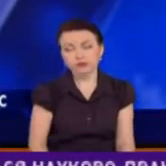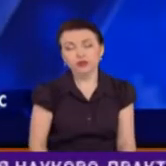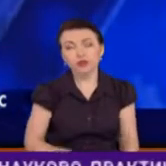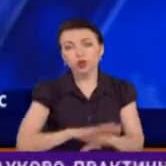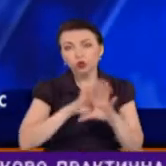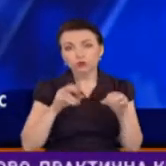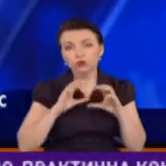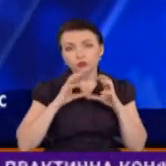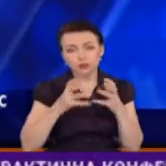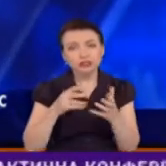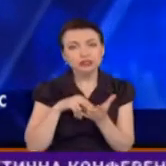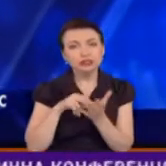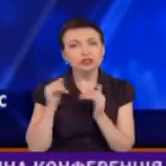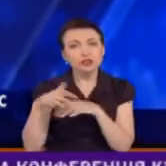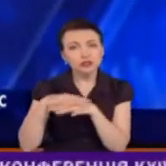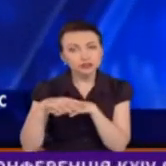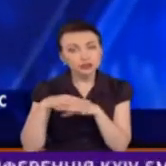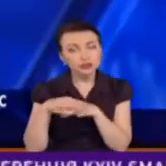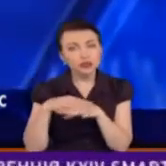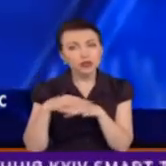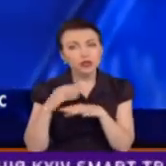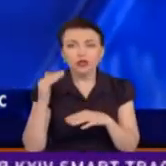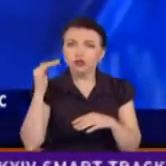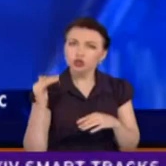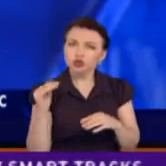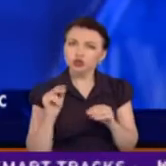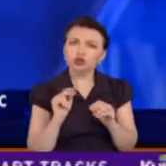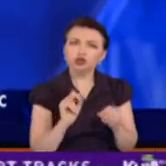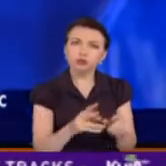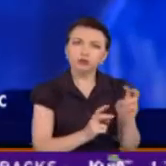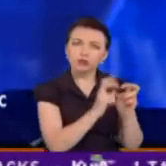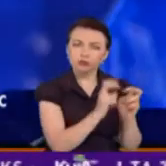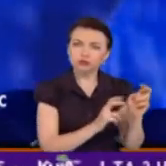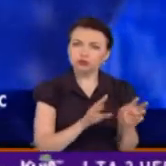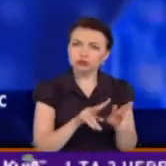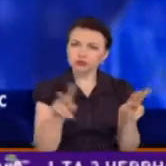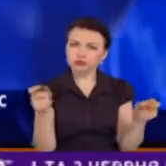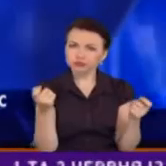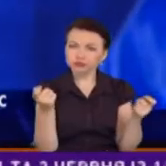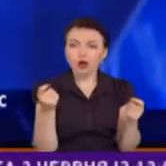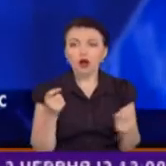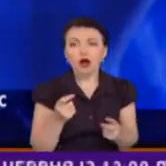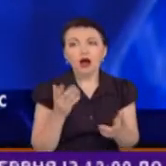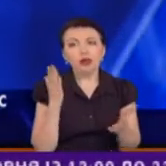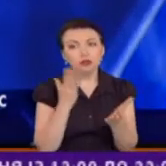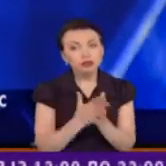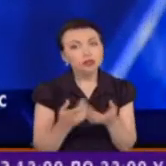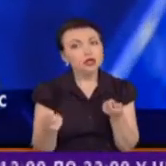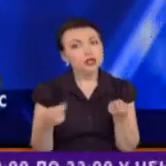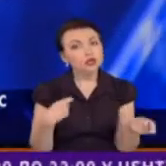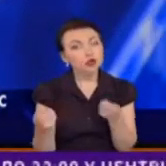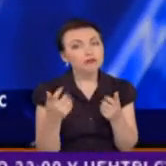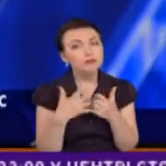для населення дійсно, як мінімум, не нижча, ніж для промисловості. Але там діють реальні ринкові